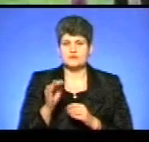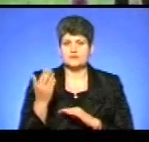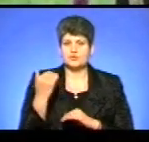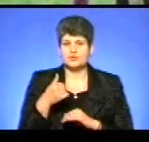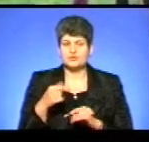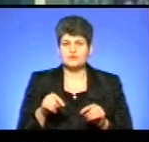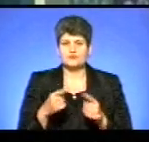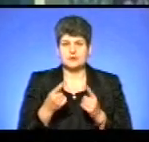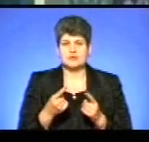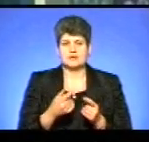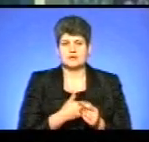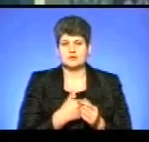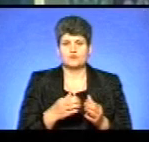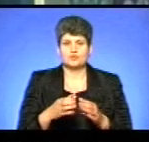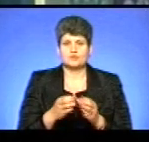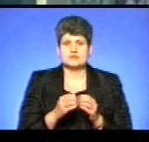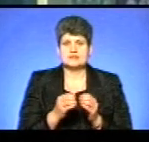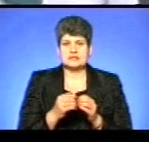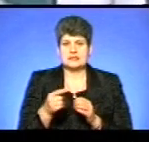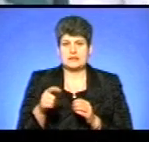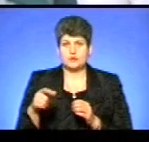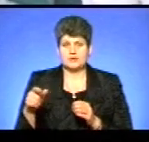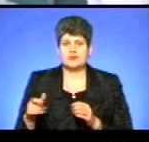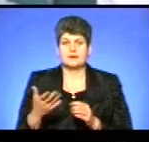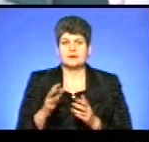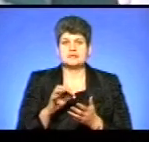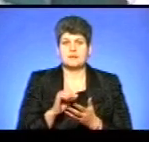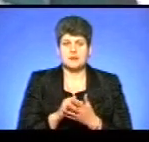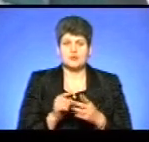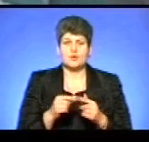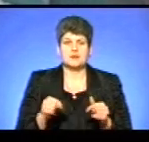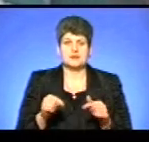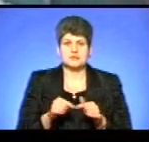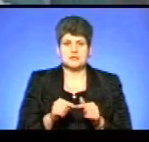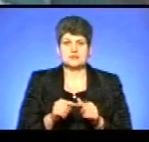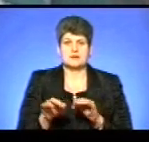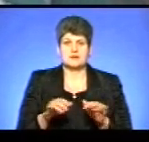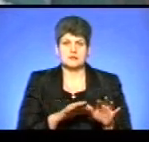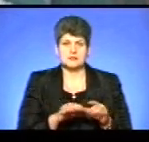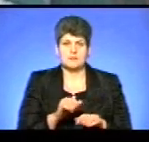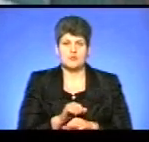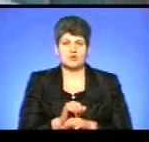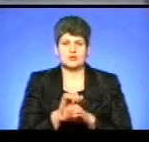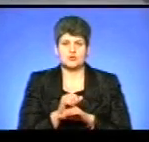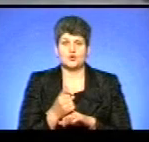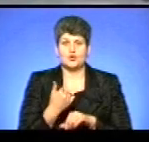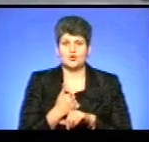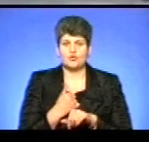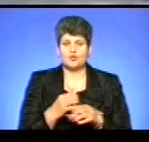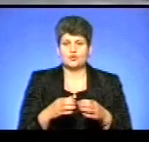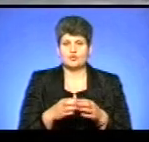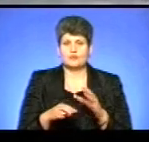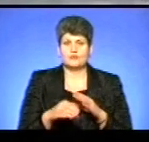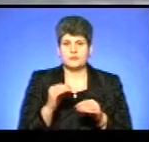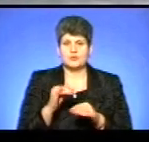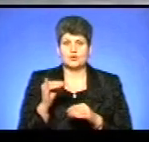року створили ініціативну групу з 10 тернополян, яка займалася організацією акції протесту. Головою групи обрали